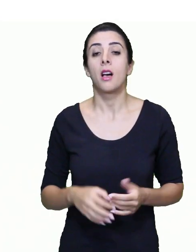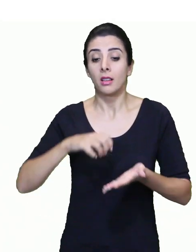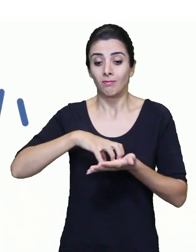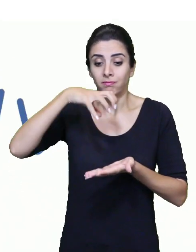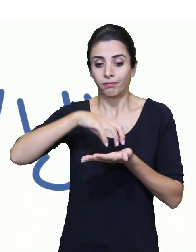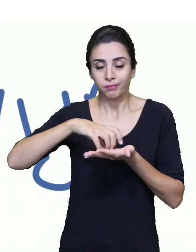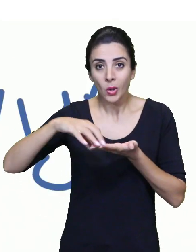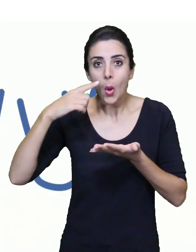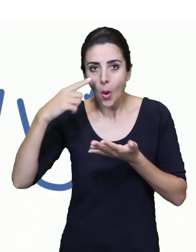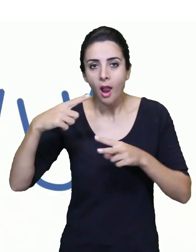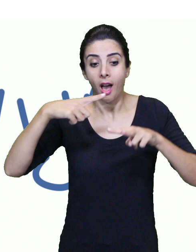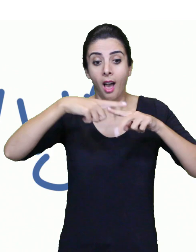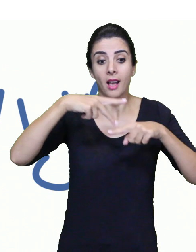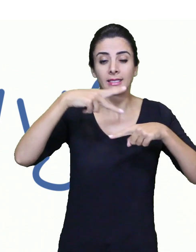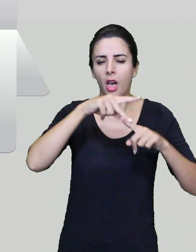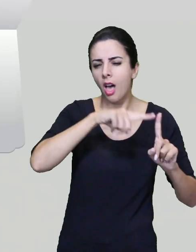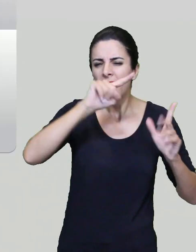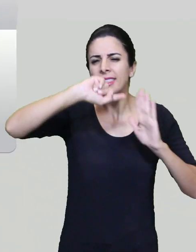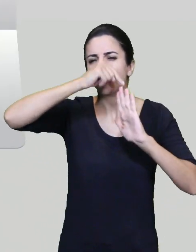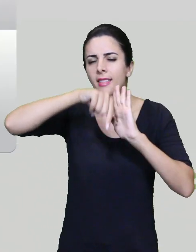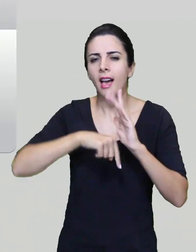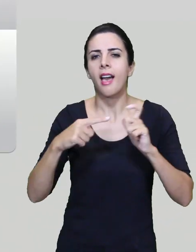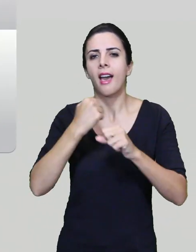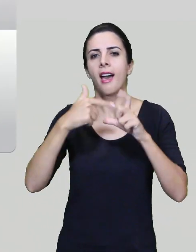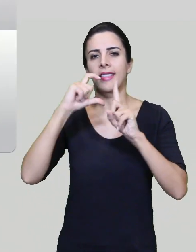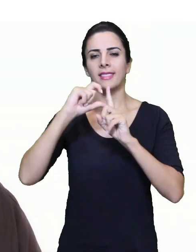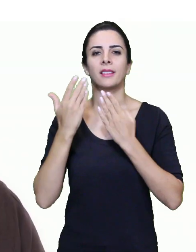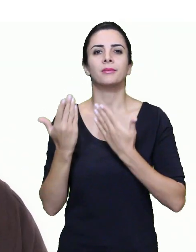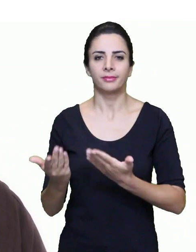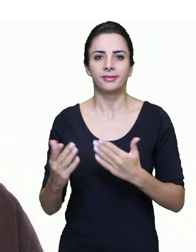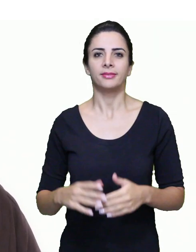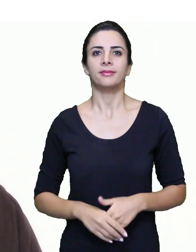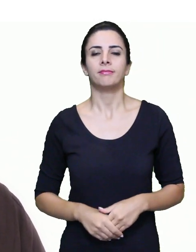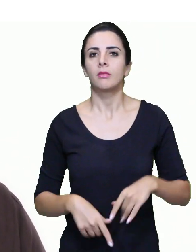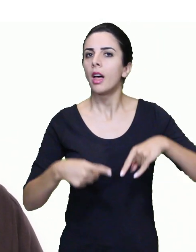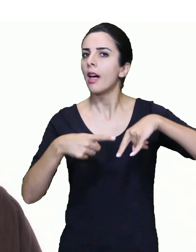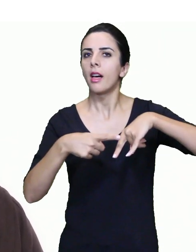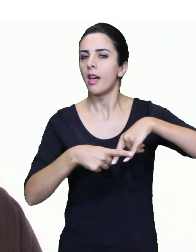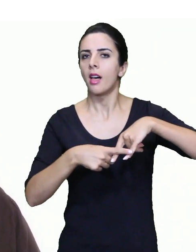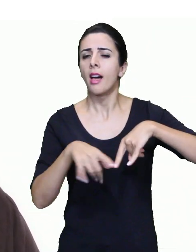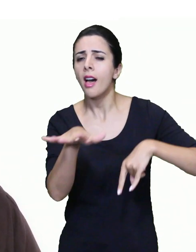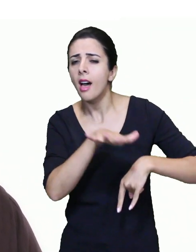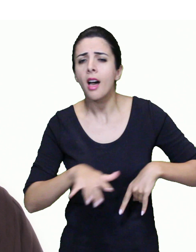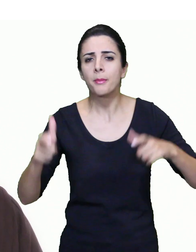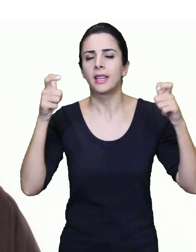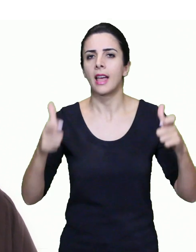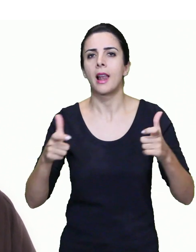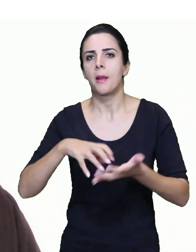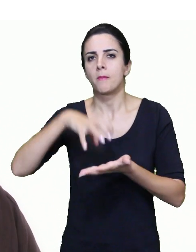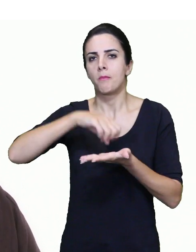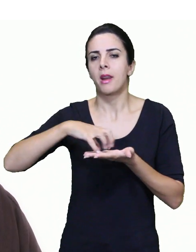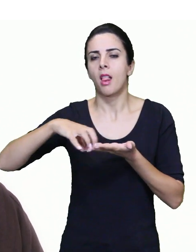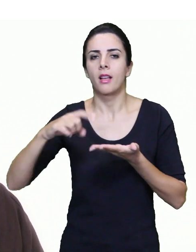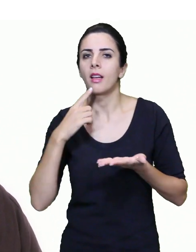A'dan Z'ye Eget'in ve Braille alfabelerindeki H'ler yan yana H, her yerde Braille Parmağıyla